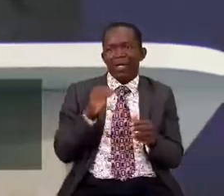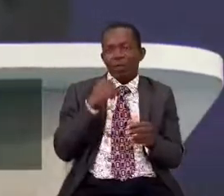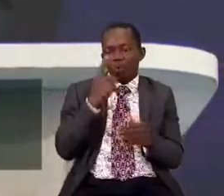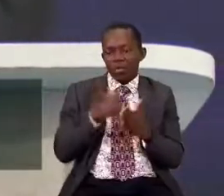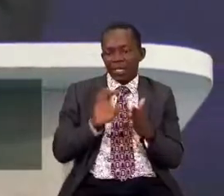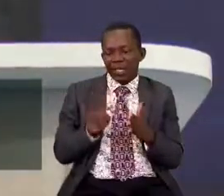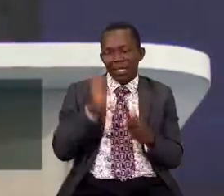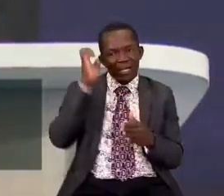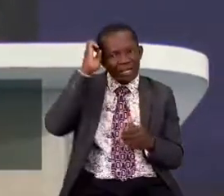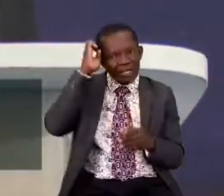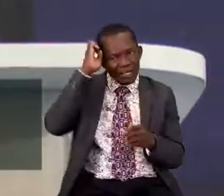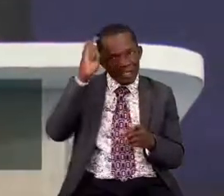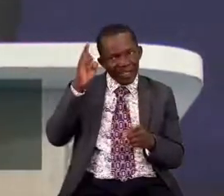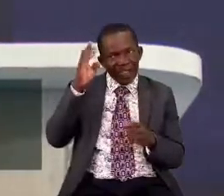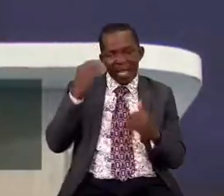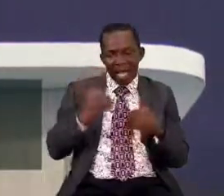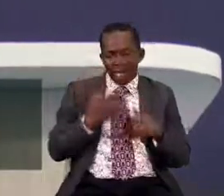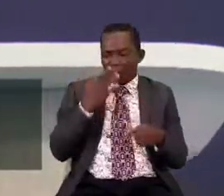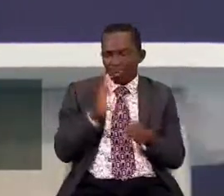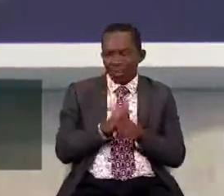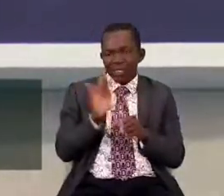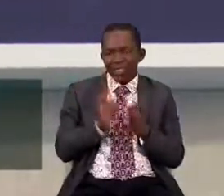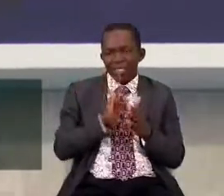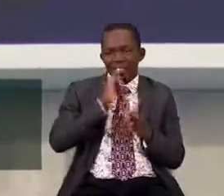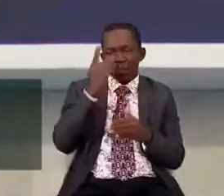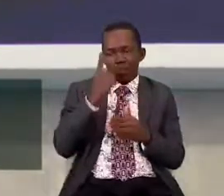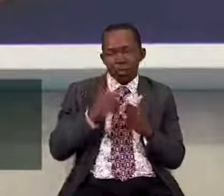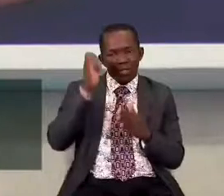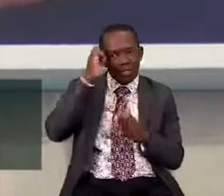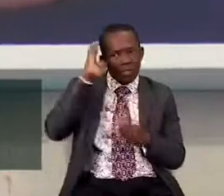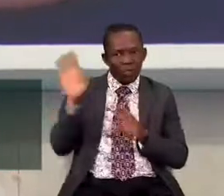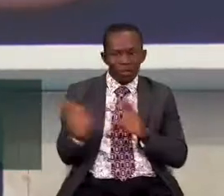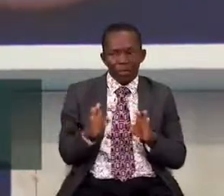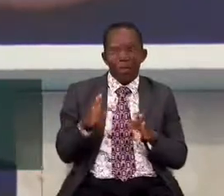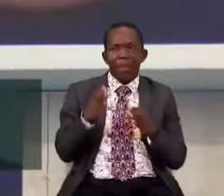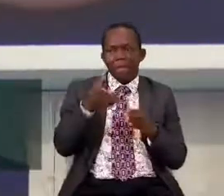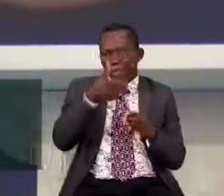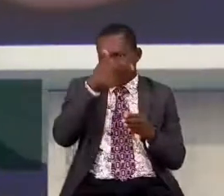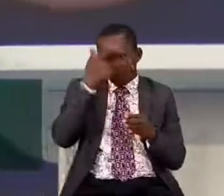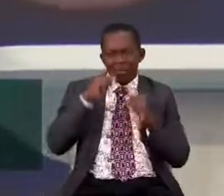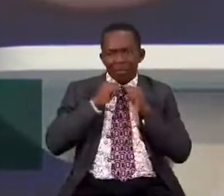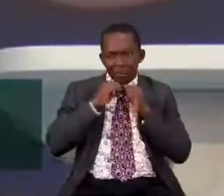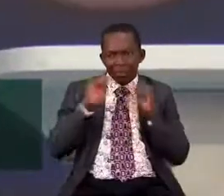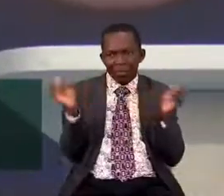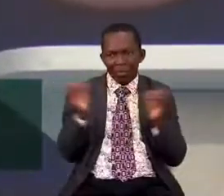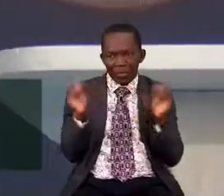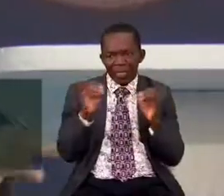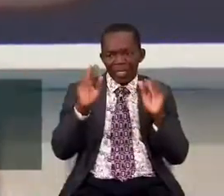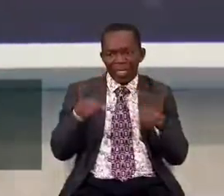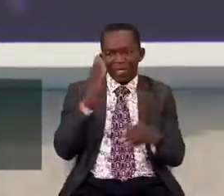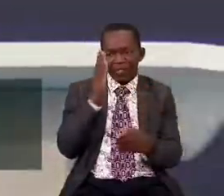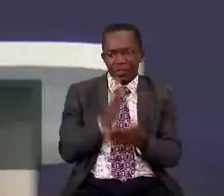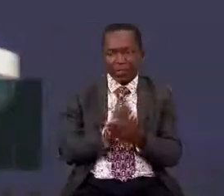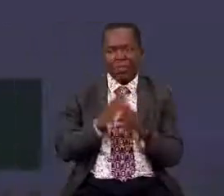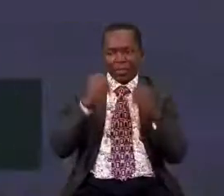empêcher la puissance de Dieu dans ta vie, dans ton ministère, dans ta famille. Rien ne peut empêcher la puissance de Dieu dans